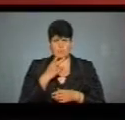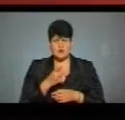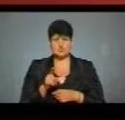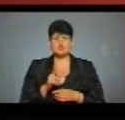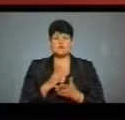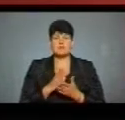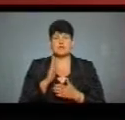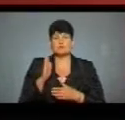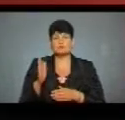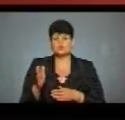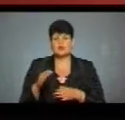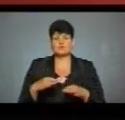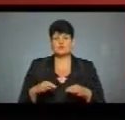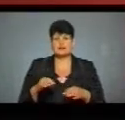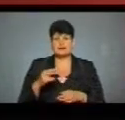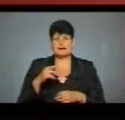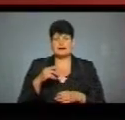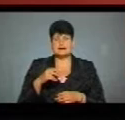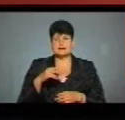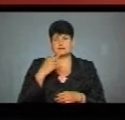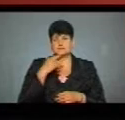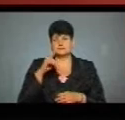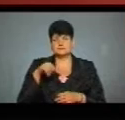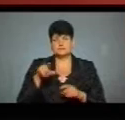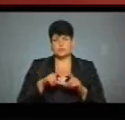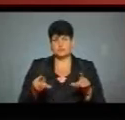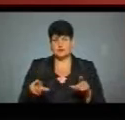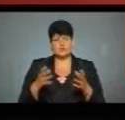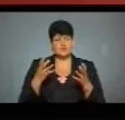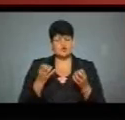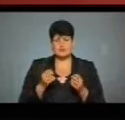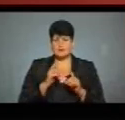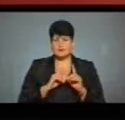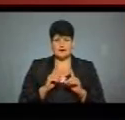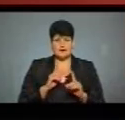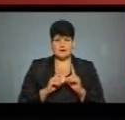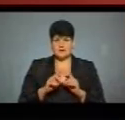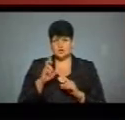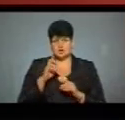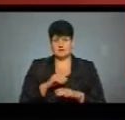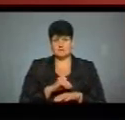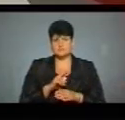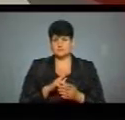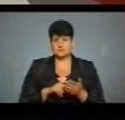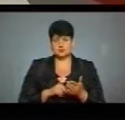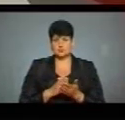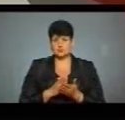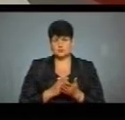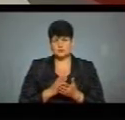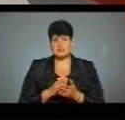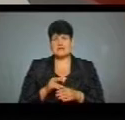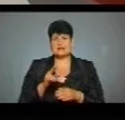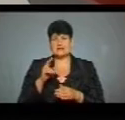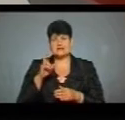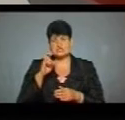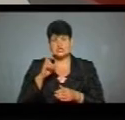має бути з автомобілями на євро-номерах в Україні? Ні, ще таких нарад Державна фіскальна служба, ні Державна митна